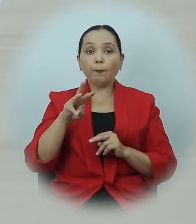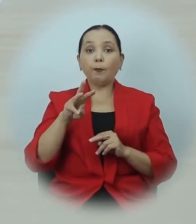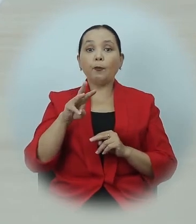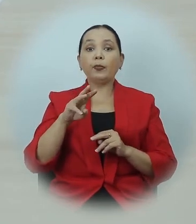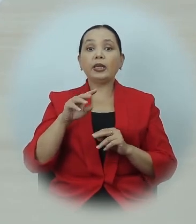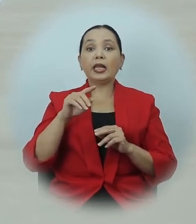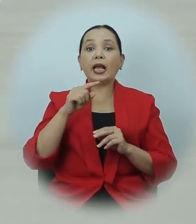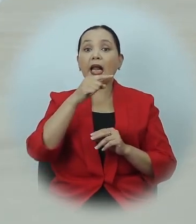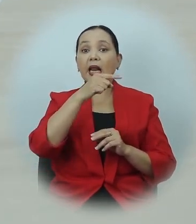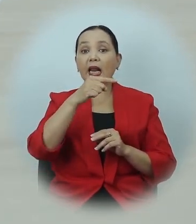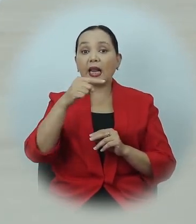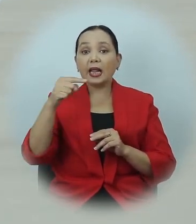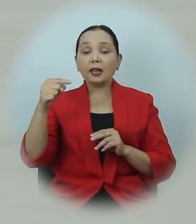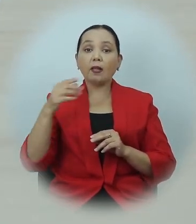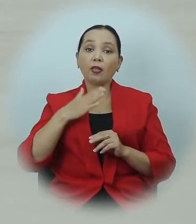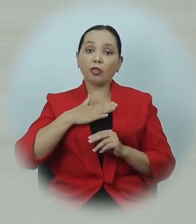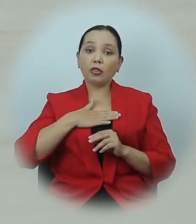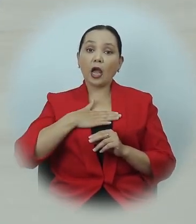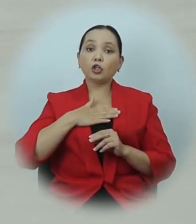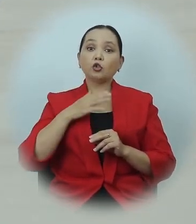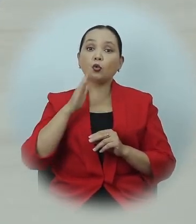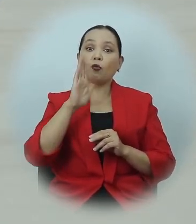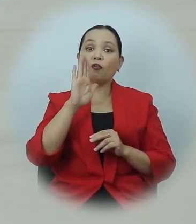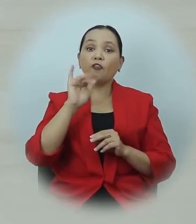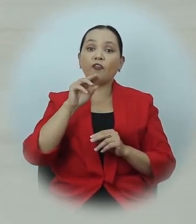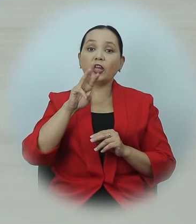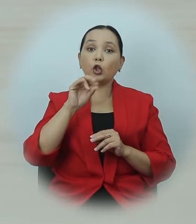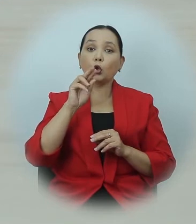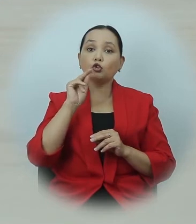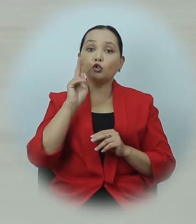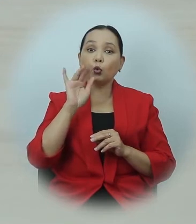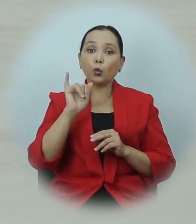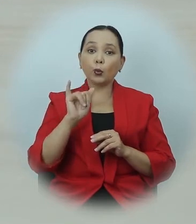плавными линиями нашу выточку.